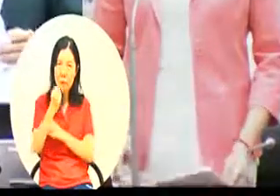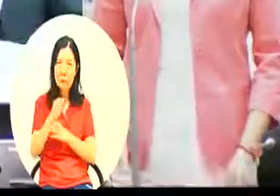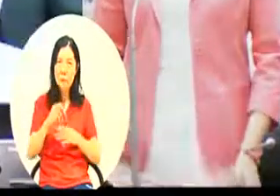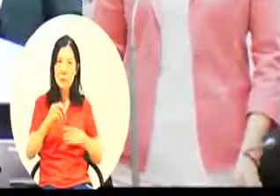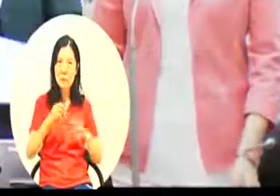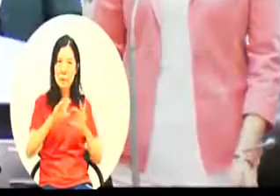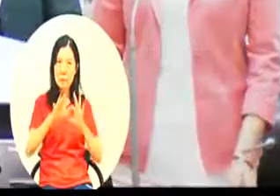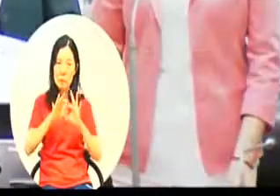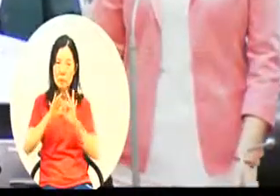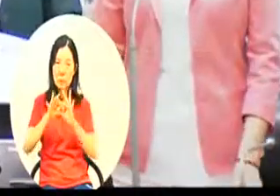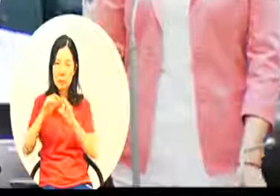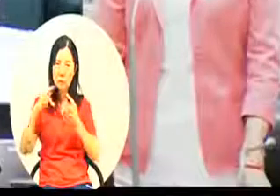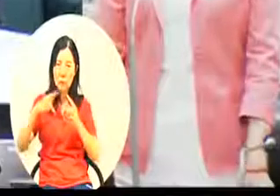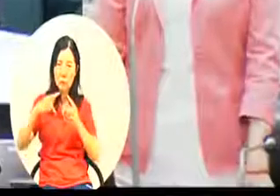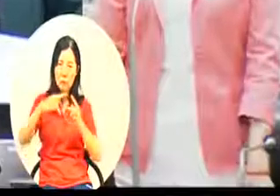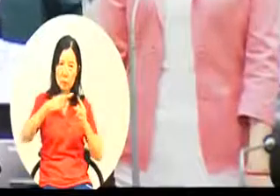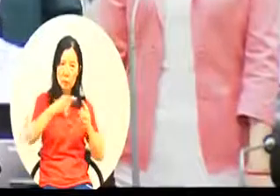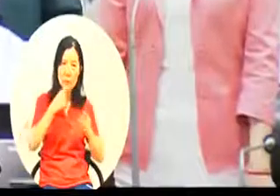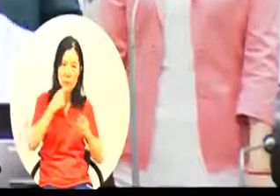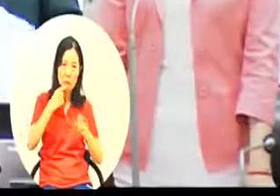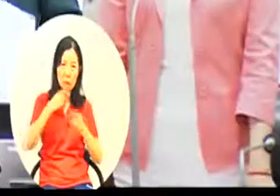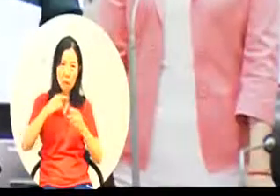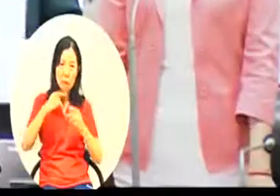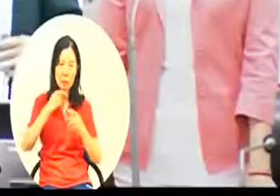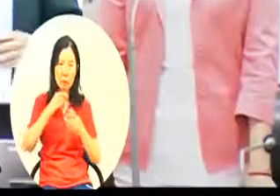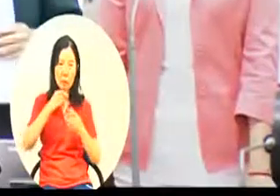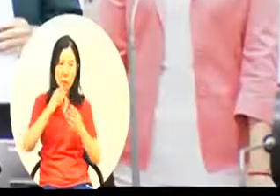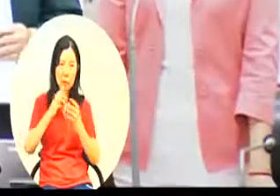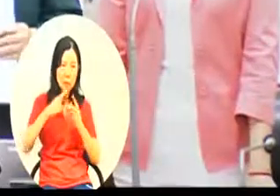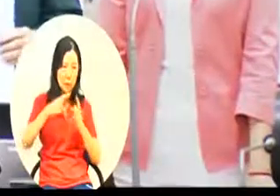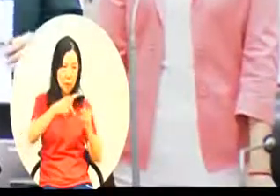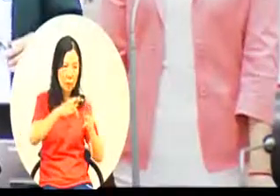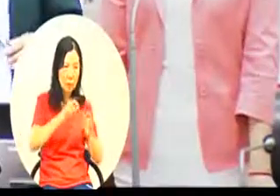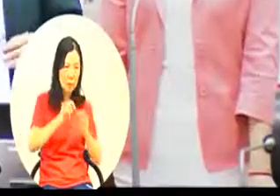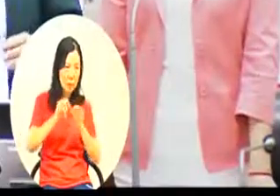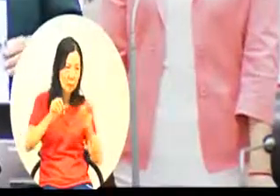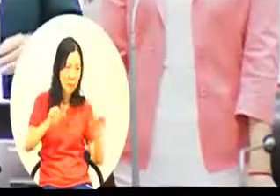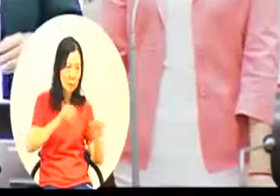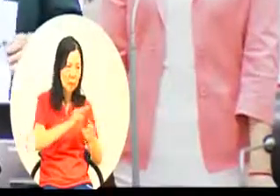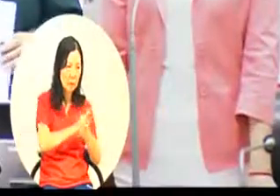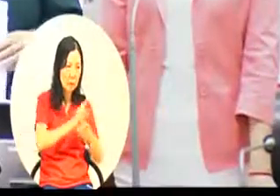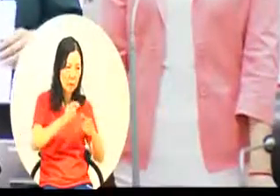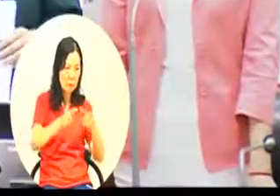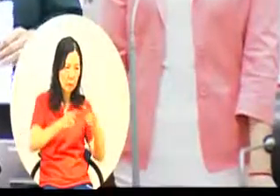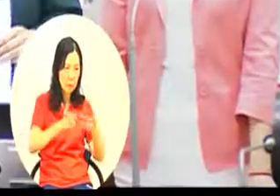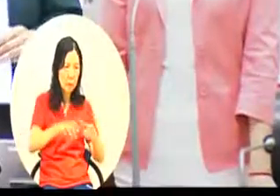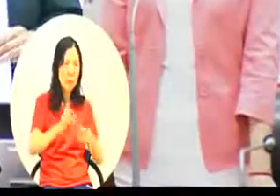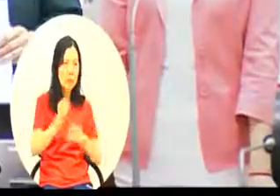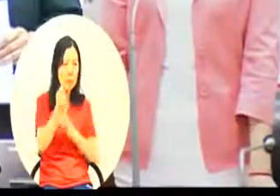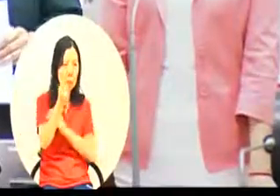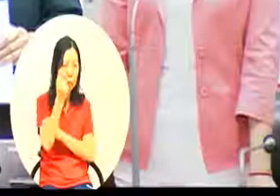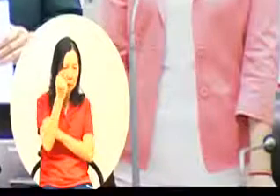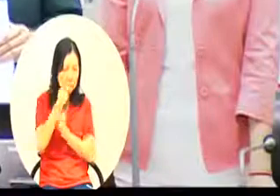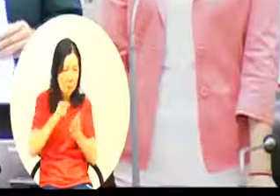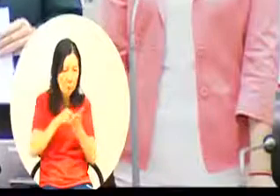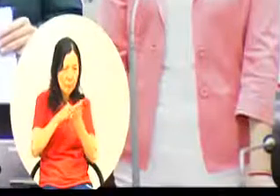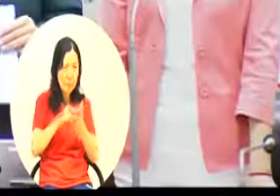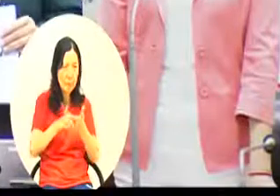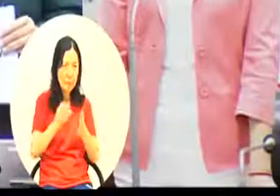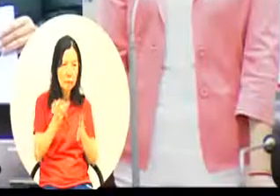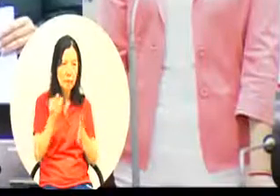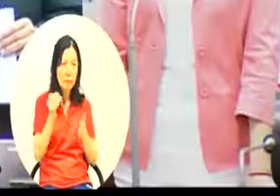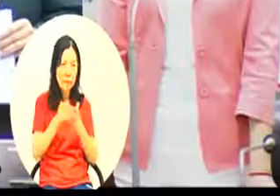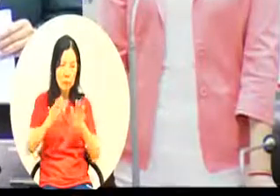的延伸，红线延伸到林园，我们会努力来争取。到现在我们前瞻计